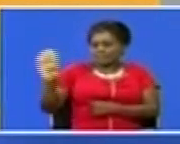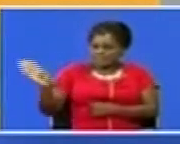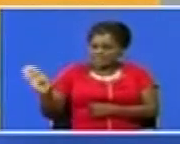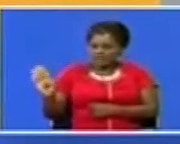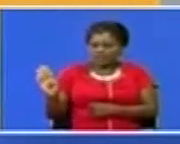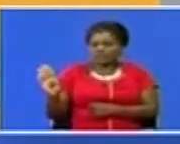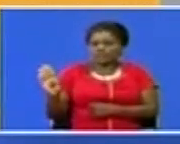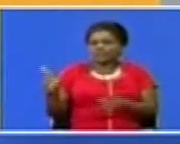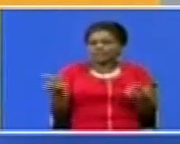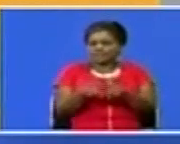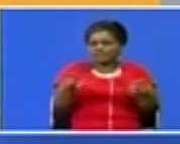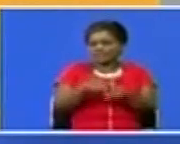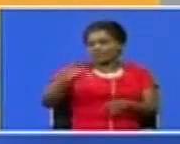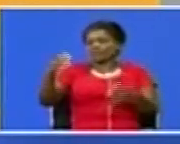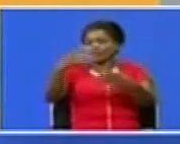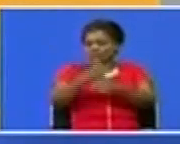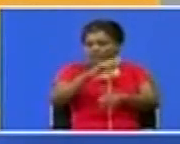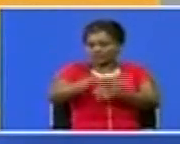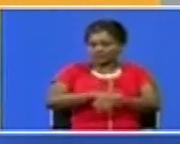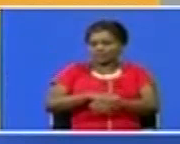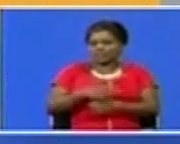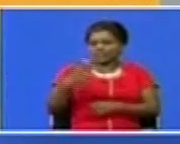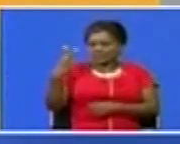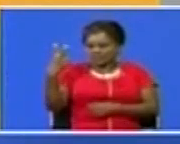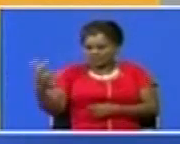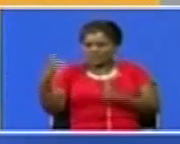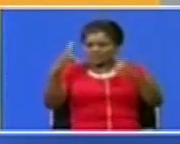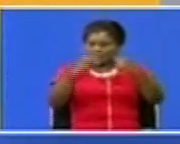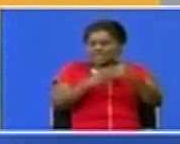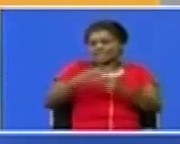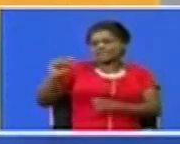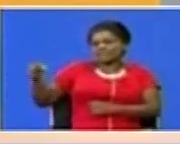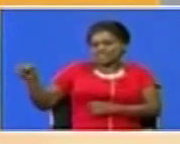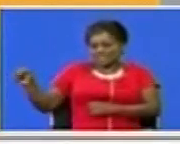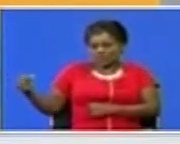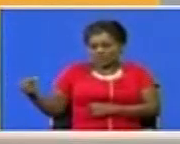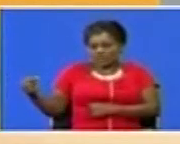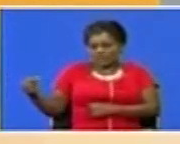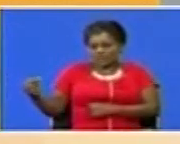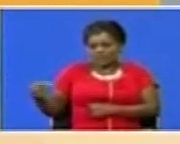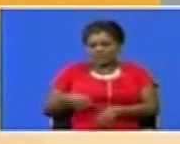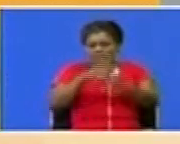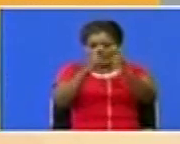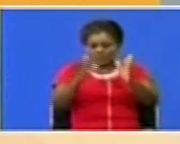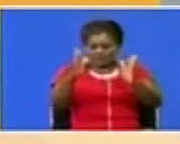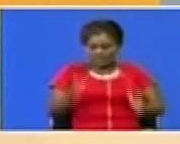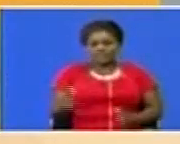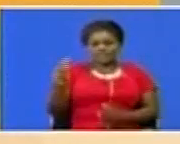85, pamoja na Dama Services milioni 28. Francis Ntalaki, KTN Leo Weekendi.